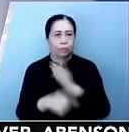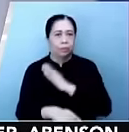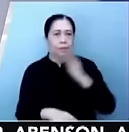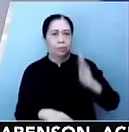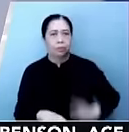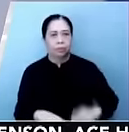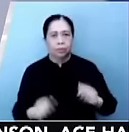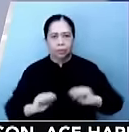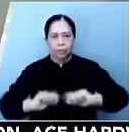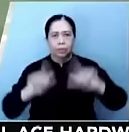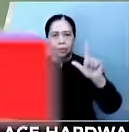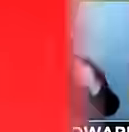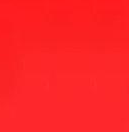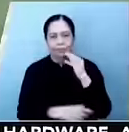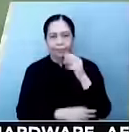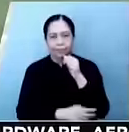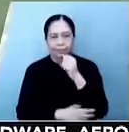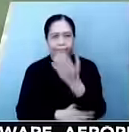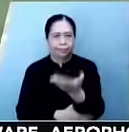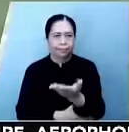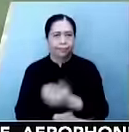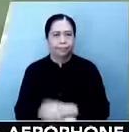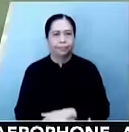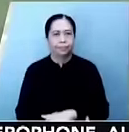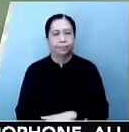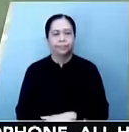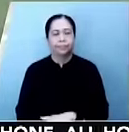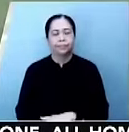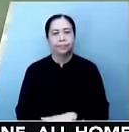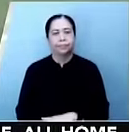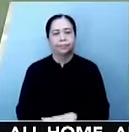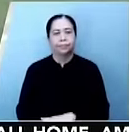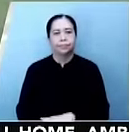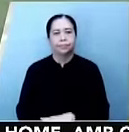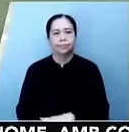si Marisol Abdurrahman. Marisol.